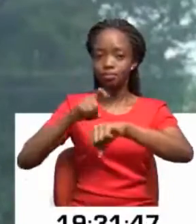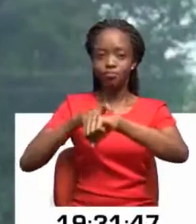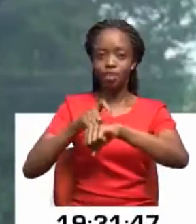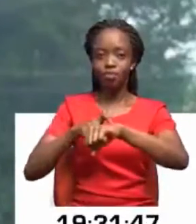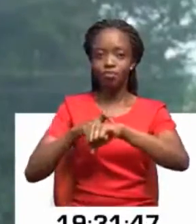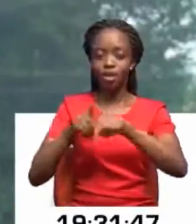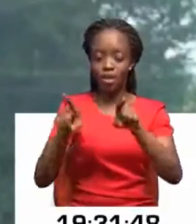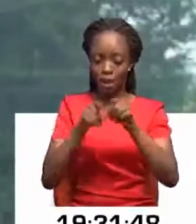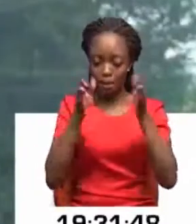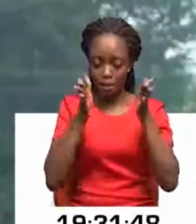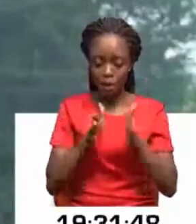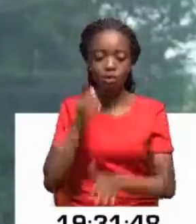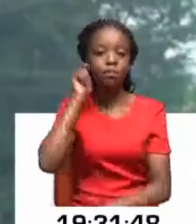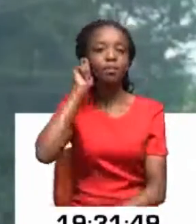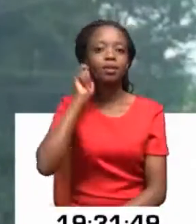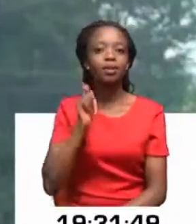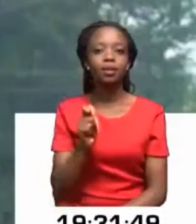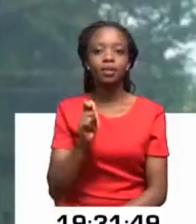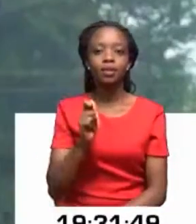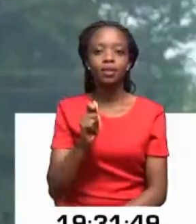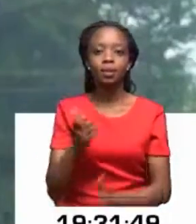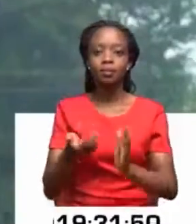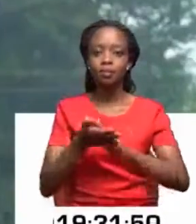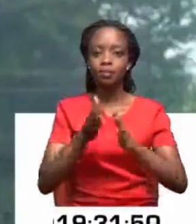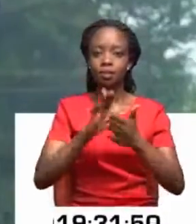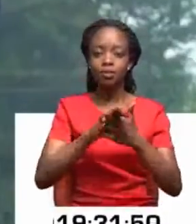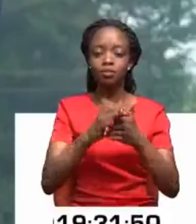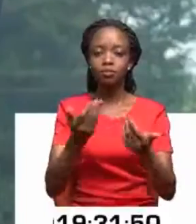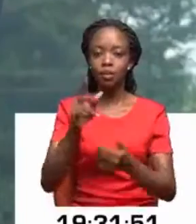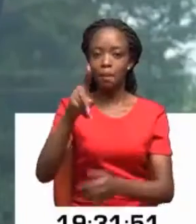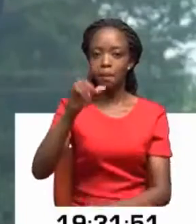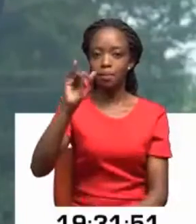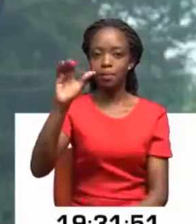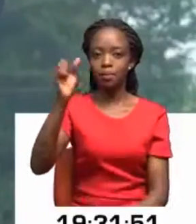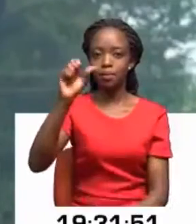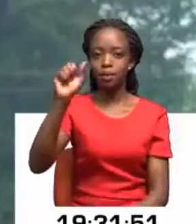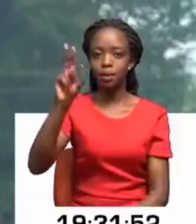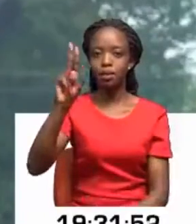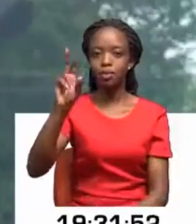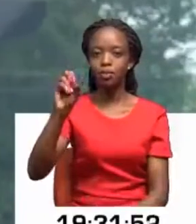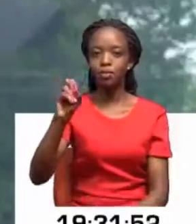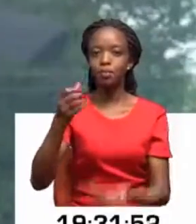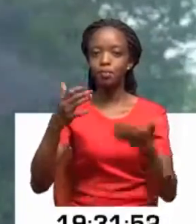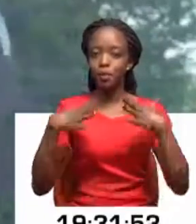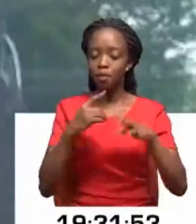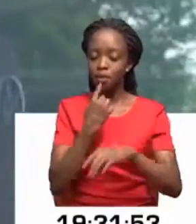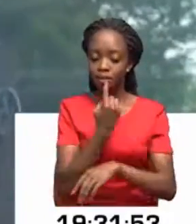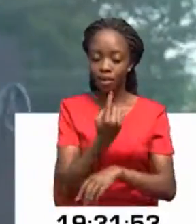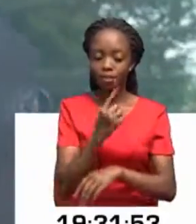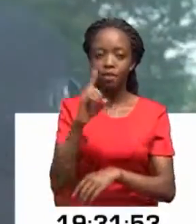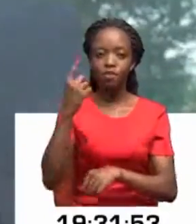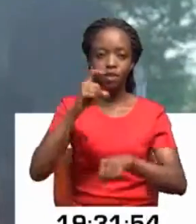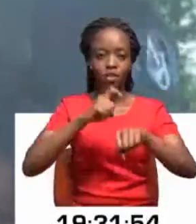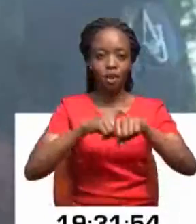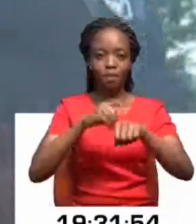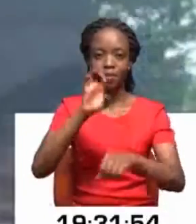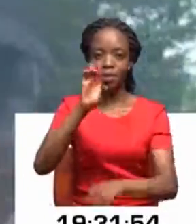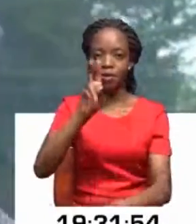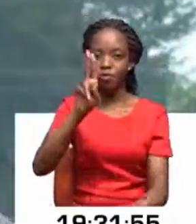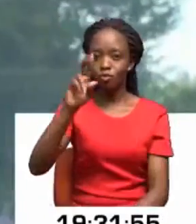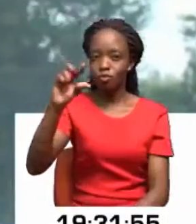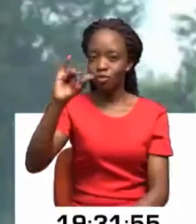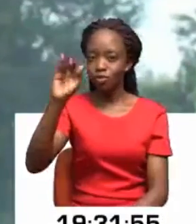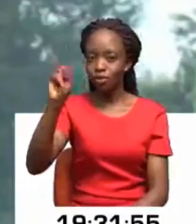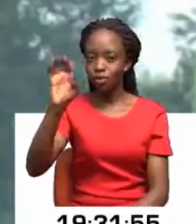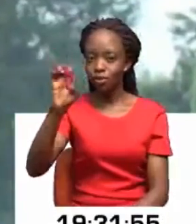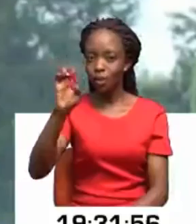kama wakalenjin tusimama na mheshimiwa Kakai wa Bisau, ambaye alituambia wa kwanza ni mheshimiwa Eugene Wamalwa. Lakini ngoja